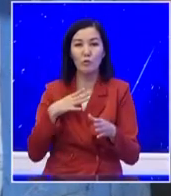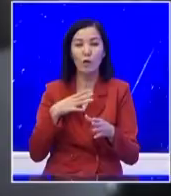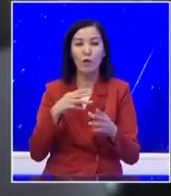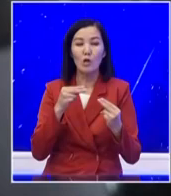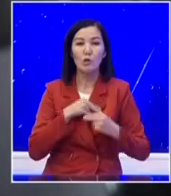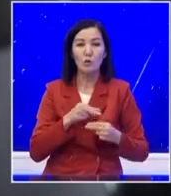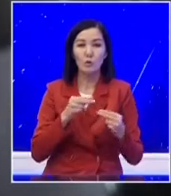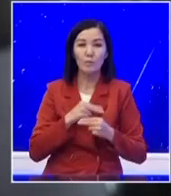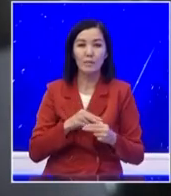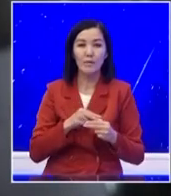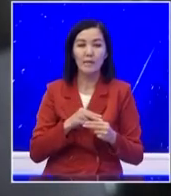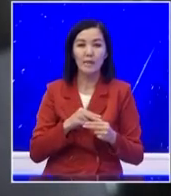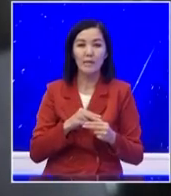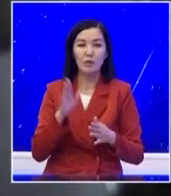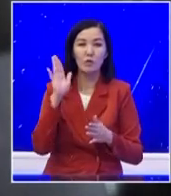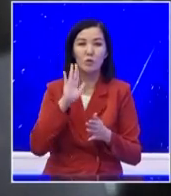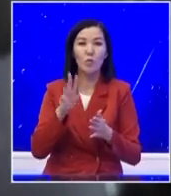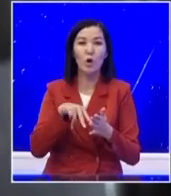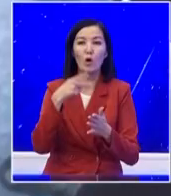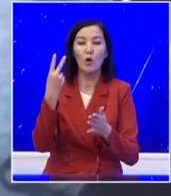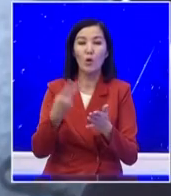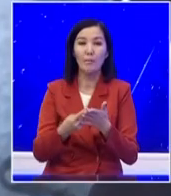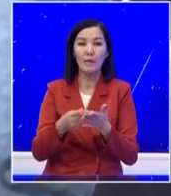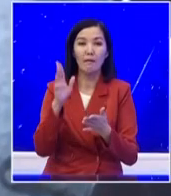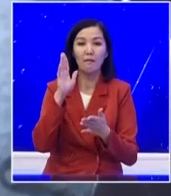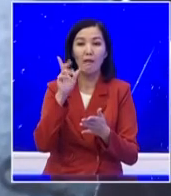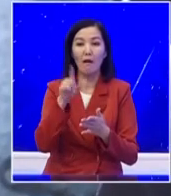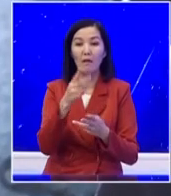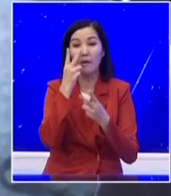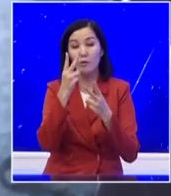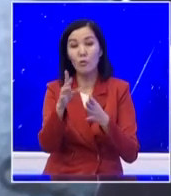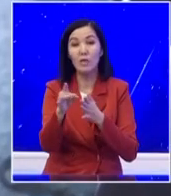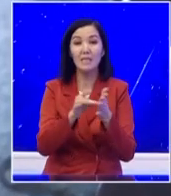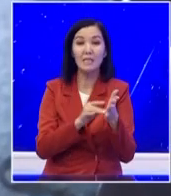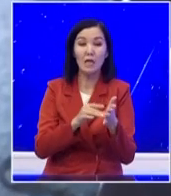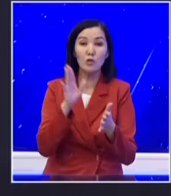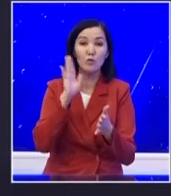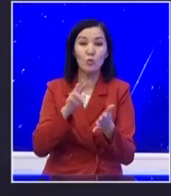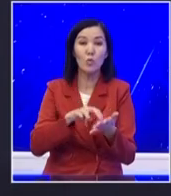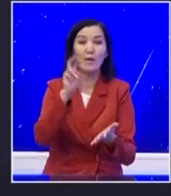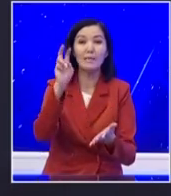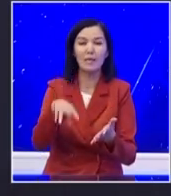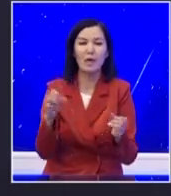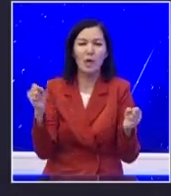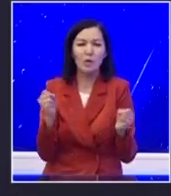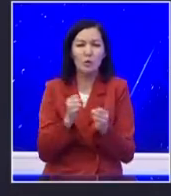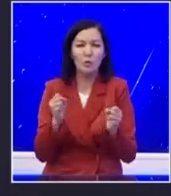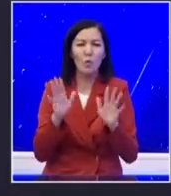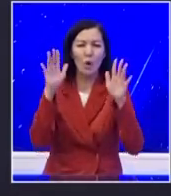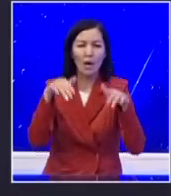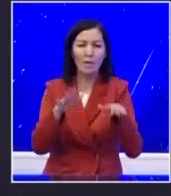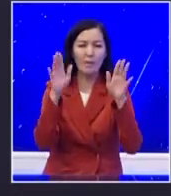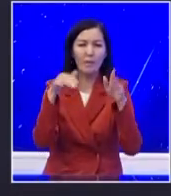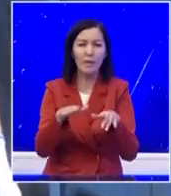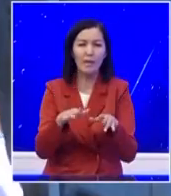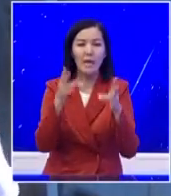рөліне ие бола алмай суға құлап кеткен адамды көреді. Ойланбастан өзінен секіріпті. Мұздай толқындармен арпалысып жүріп,